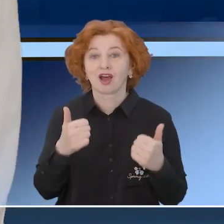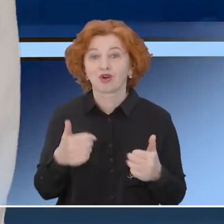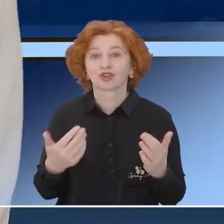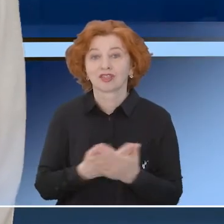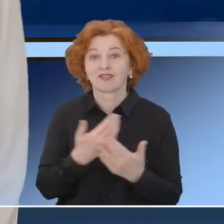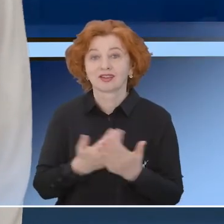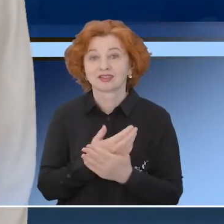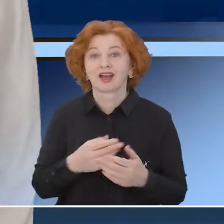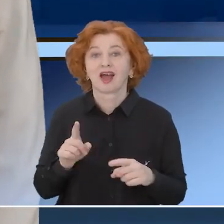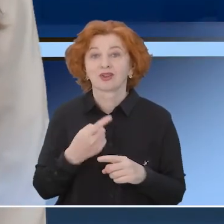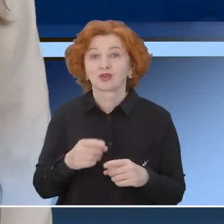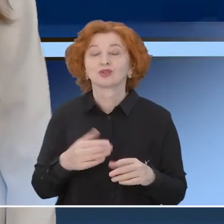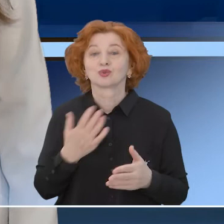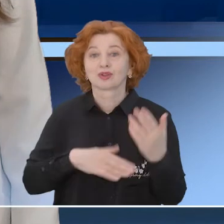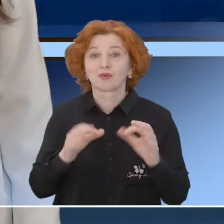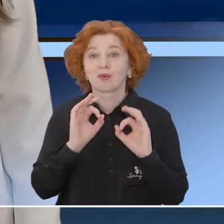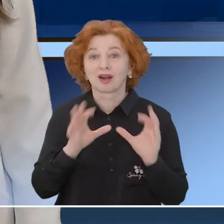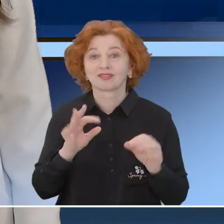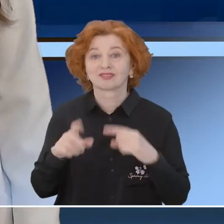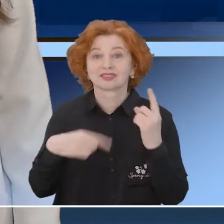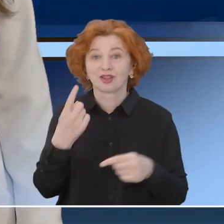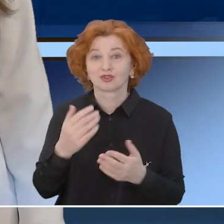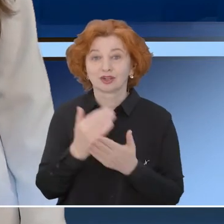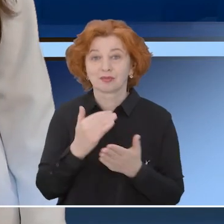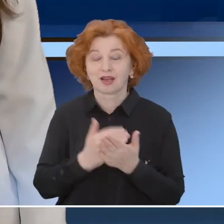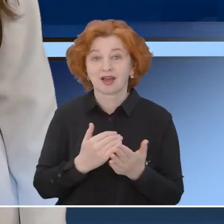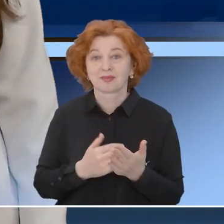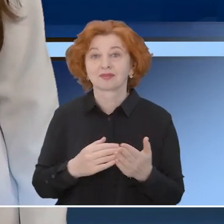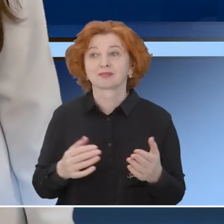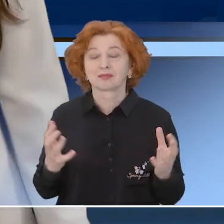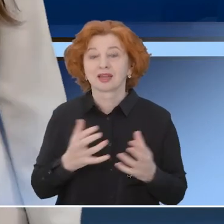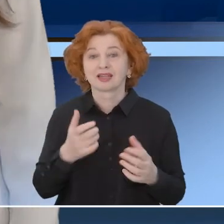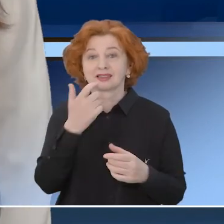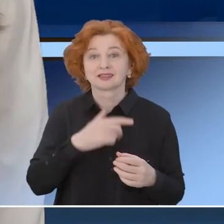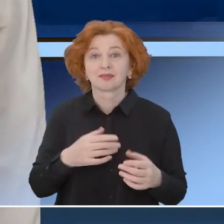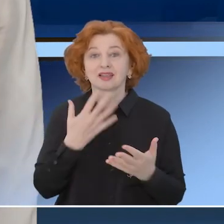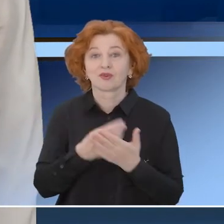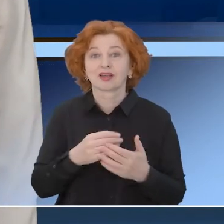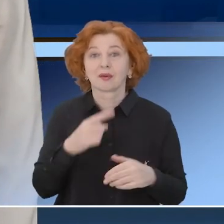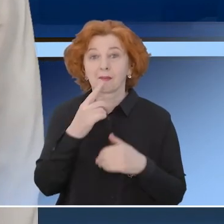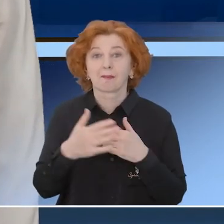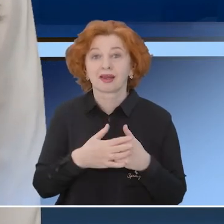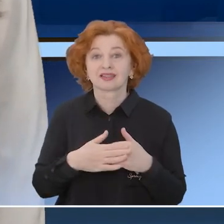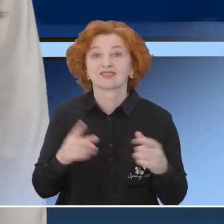вам только хороших новостей, о которых с удовольствием расскажем в нашей следующей программе. Берегите себя и своих